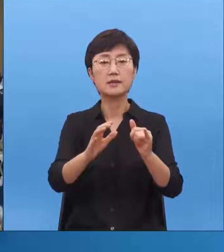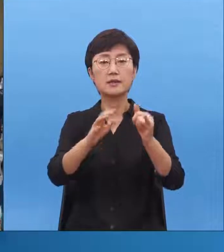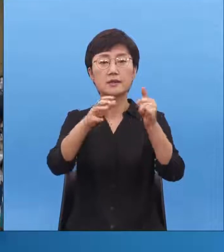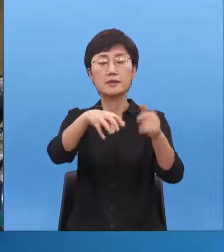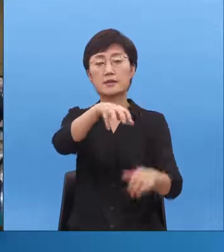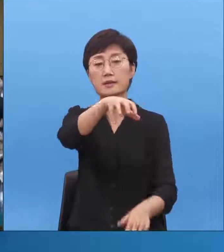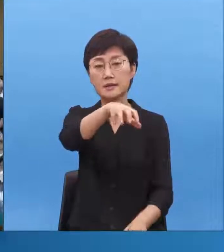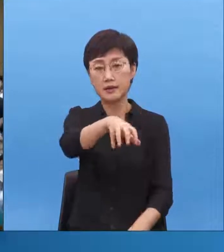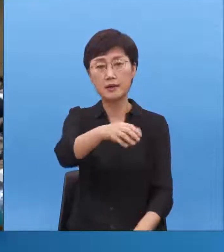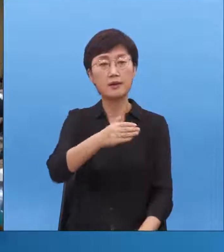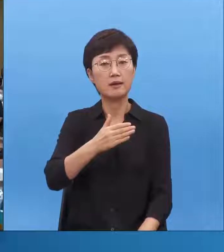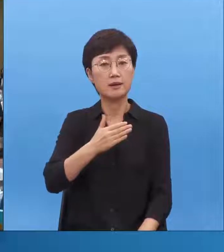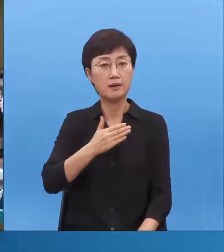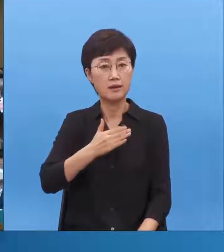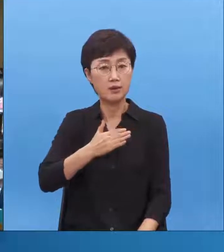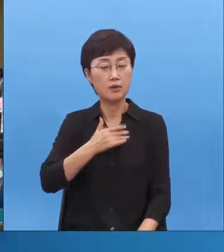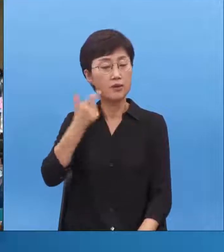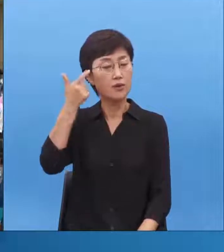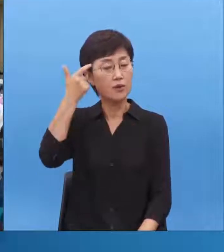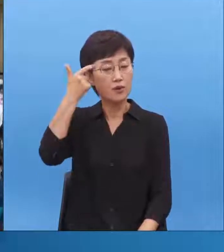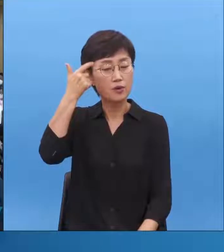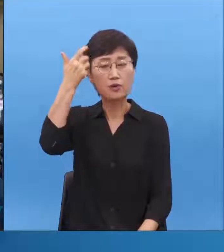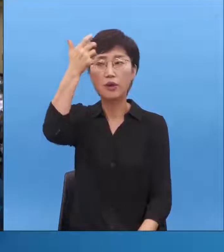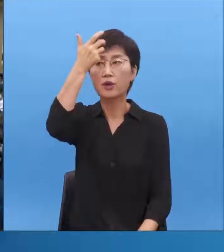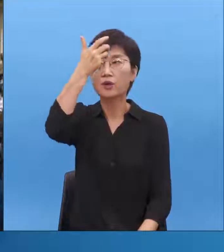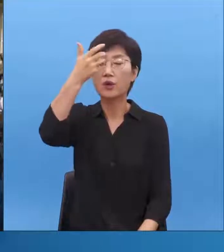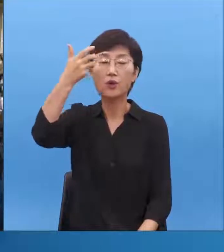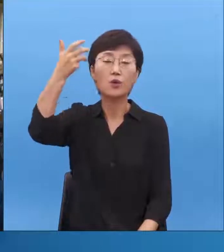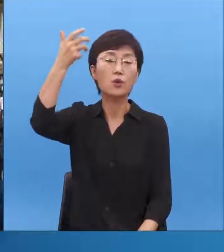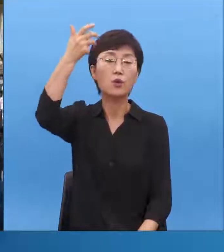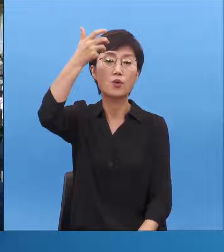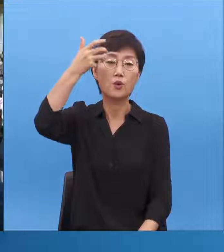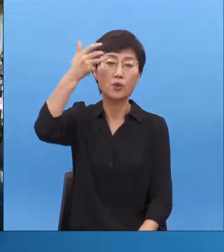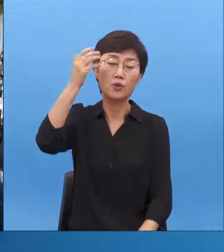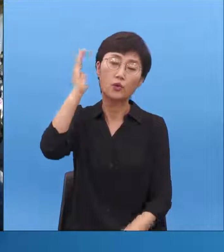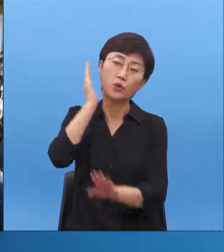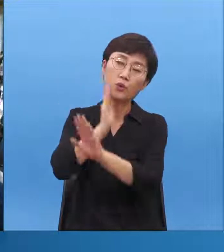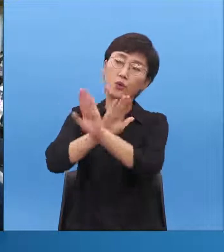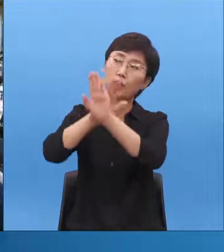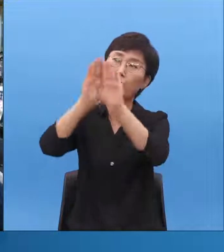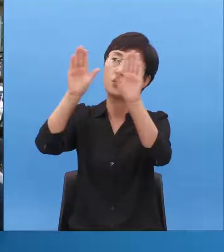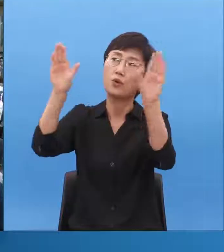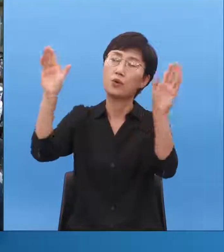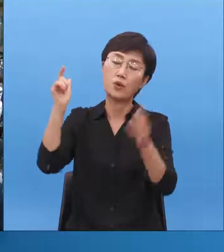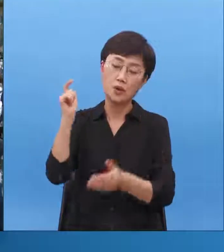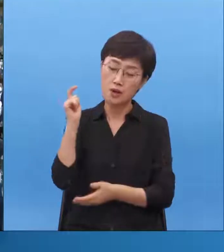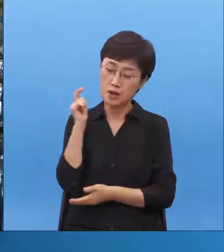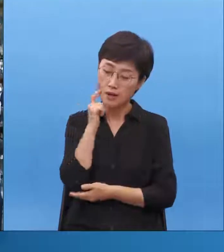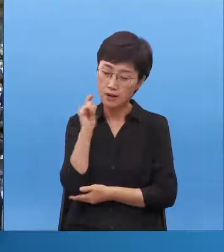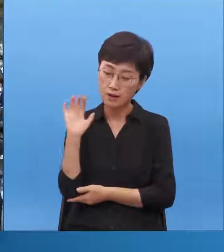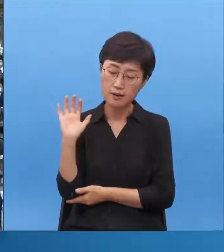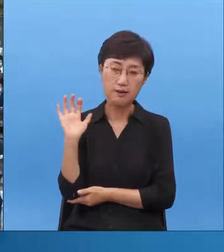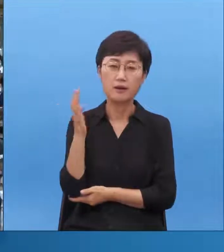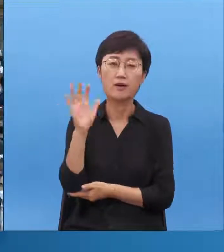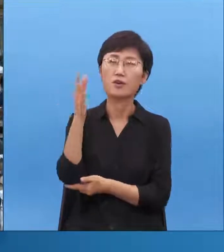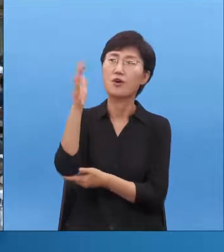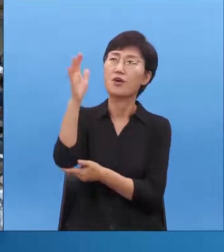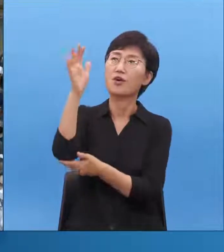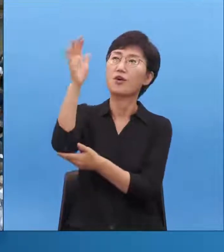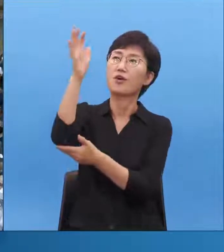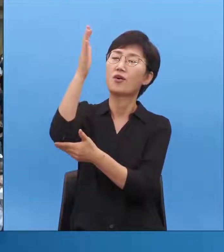이 세상에서 내 영혼이